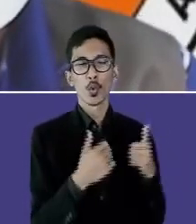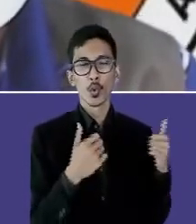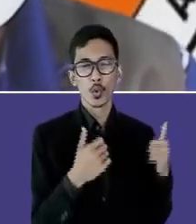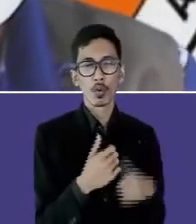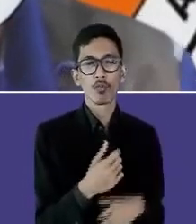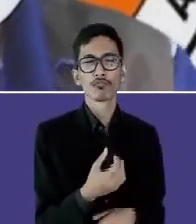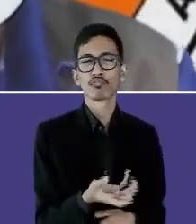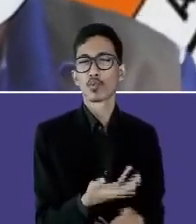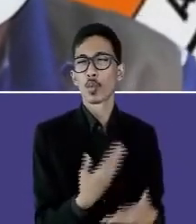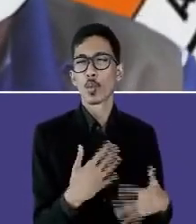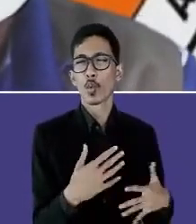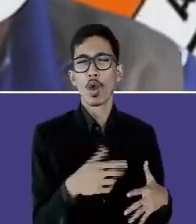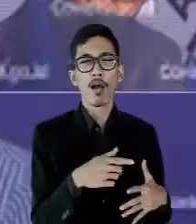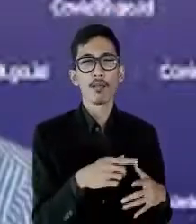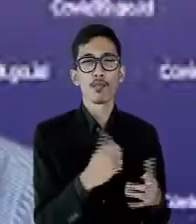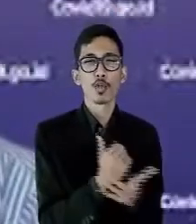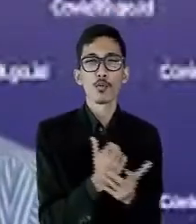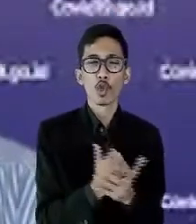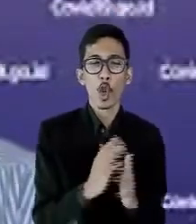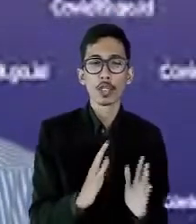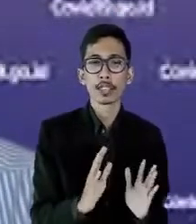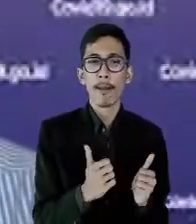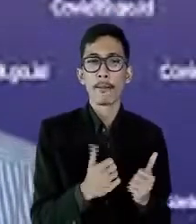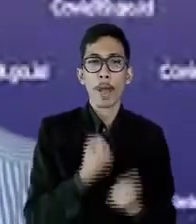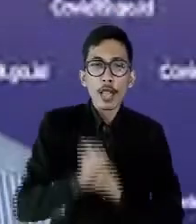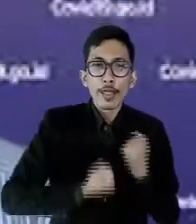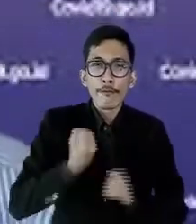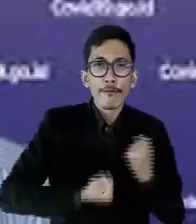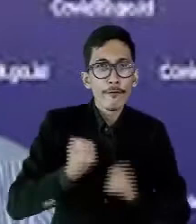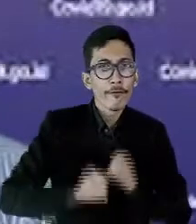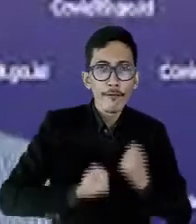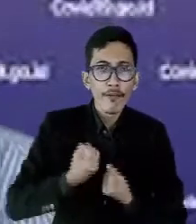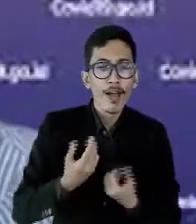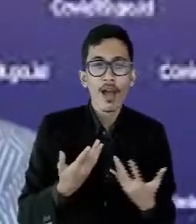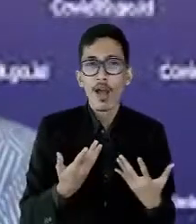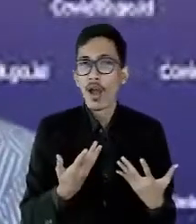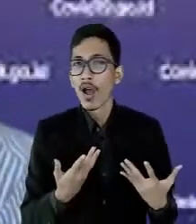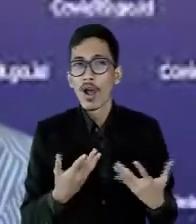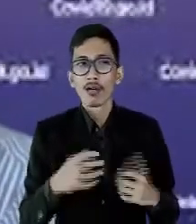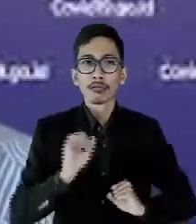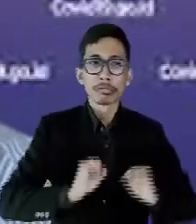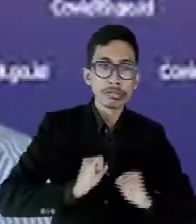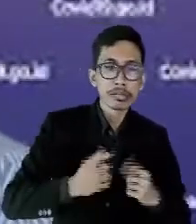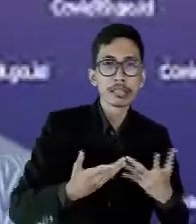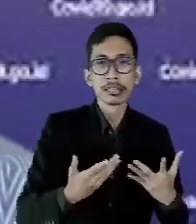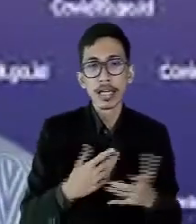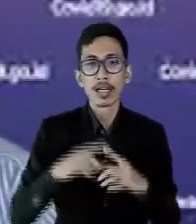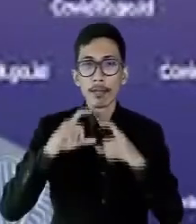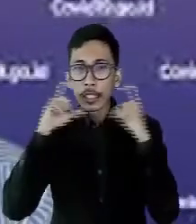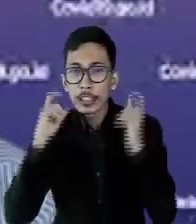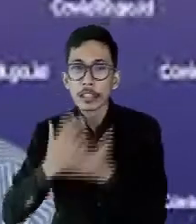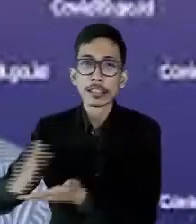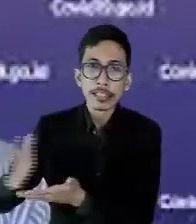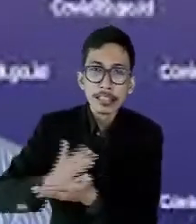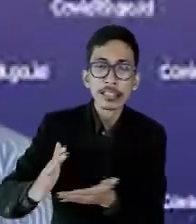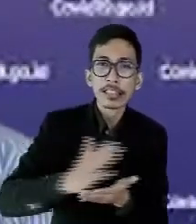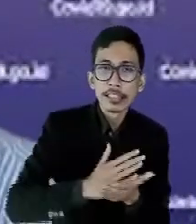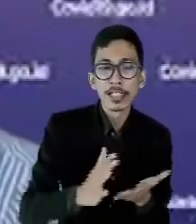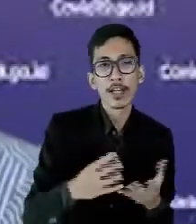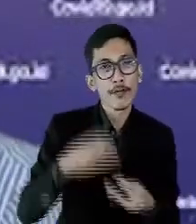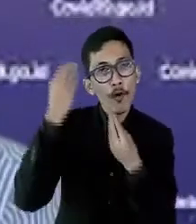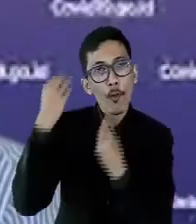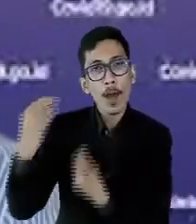Pak Alpius, betapa sangat gencar, sangat aktif, sangat masif untuk memberikan bukan